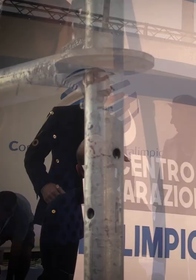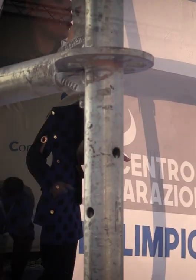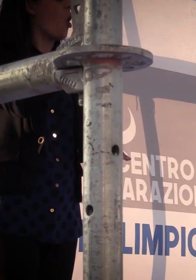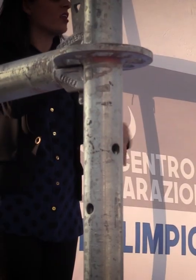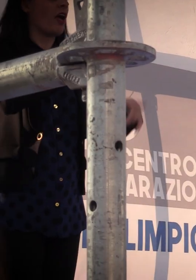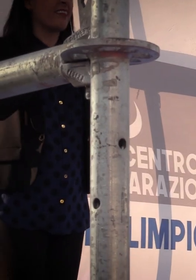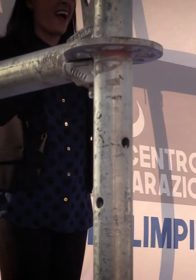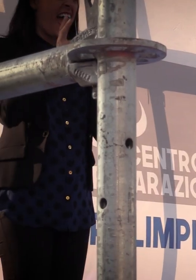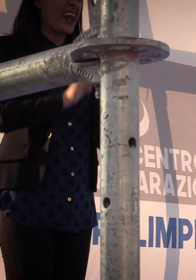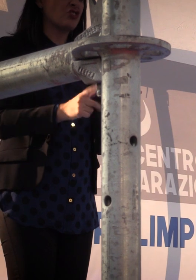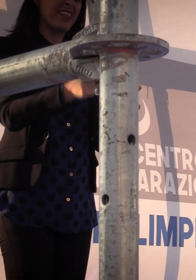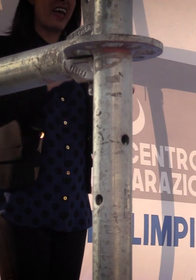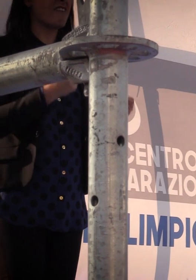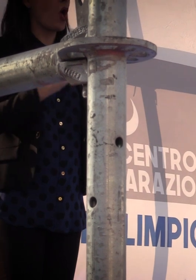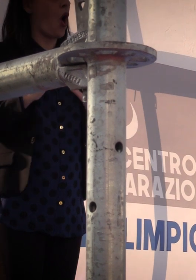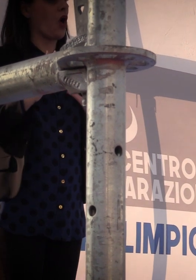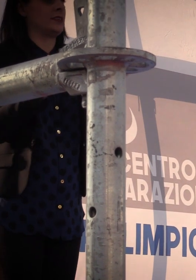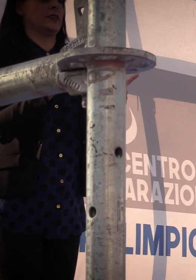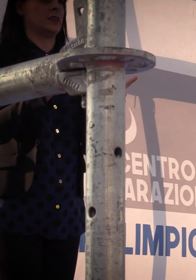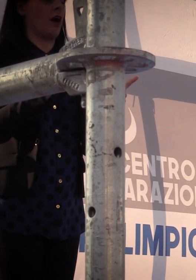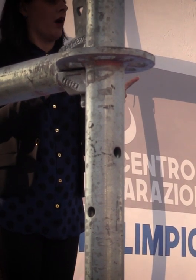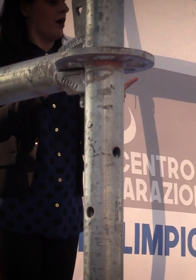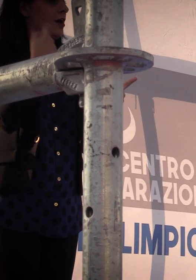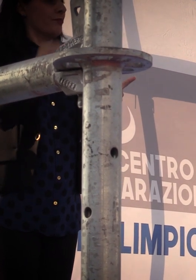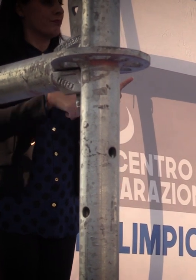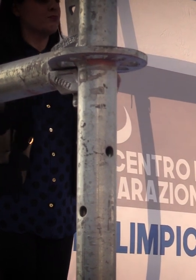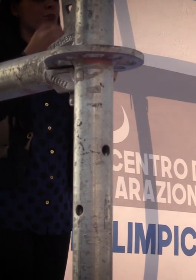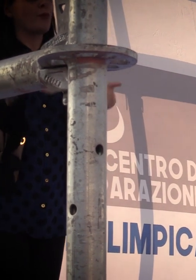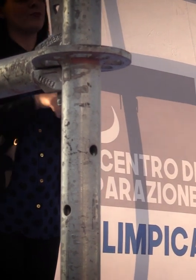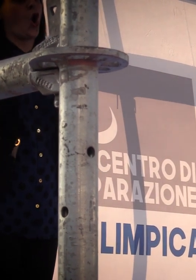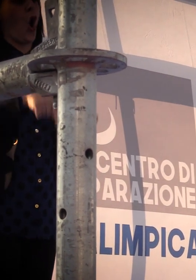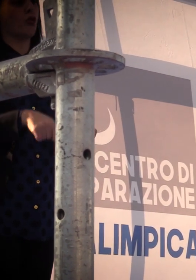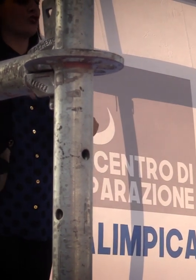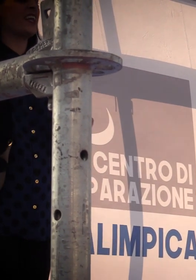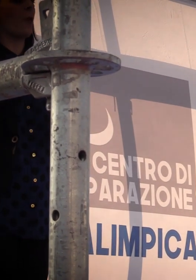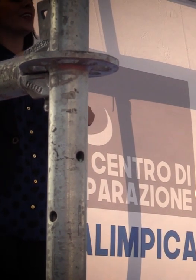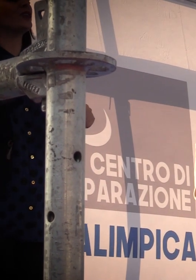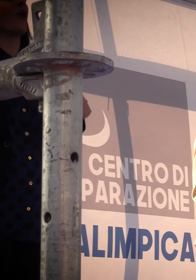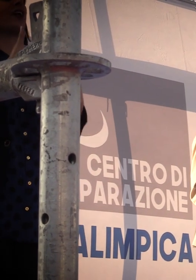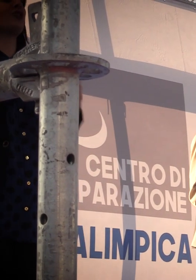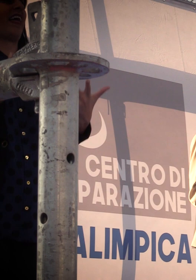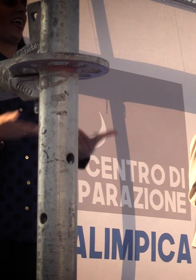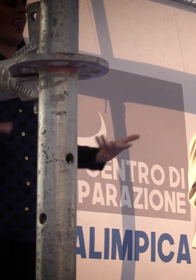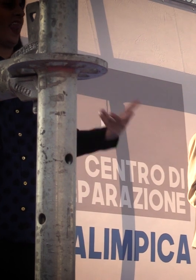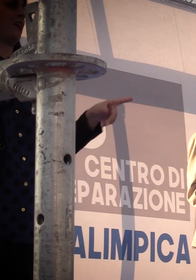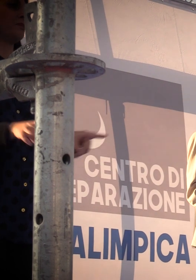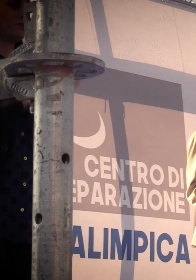energia e forza esattamente quello che noi stiamo facendo oggi con l'inaugurazione di questa cittadella